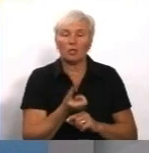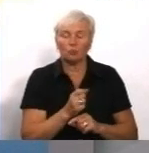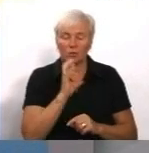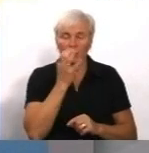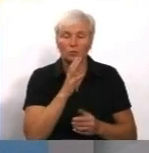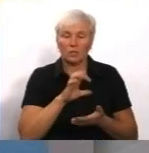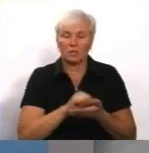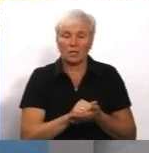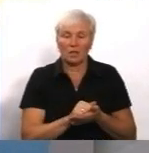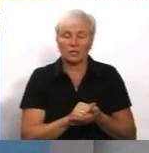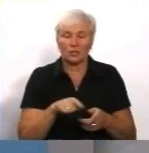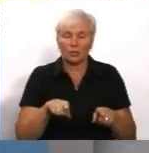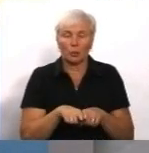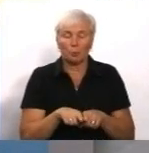профілактикою